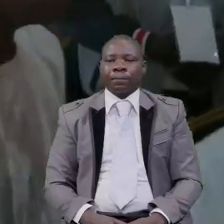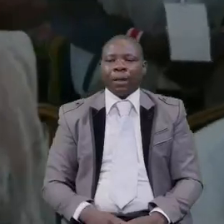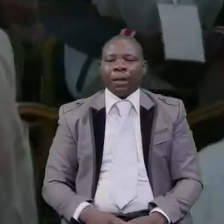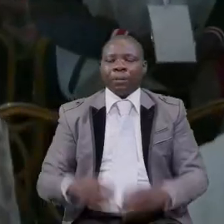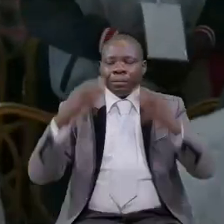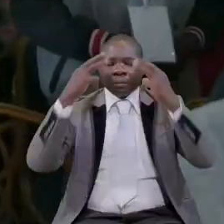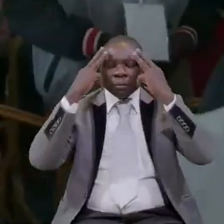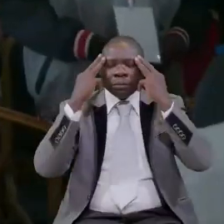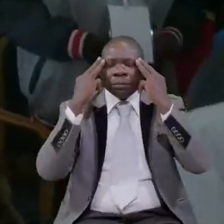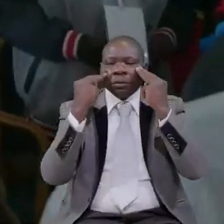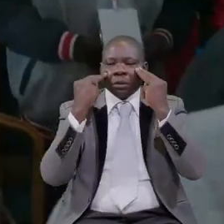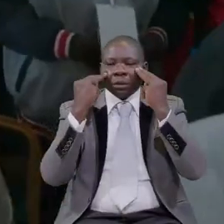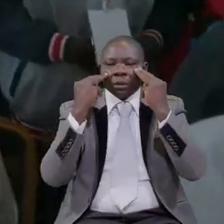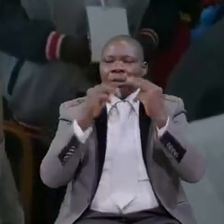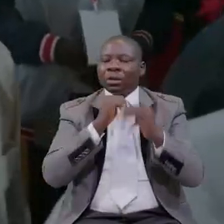Moïse,